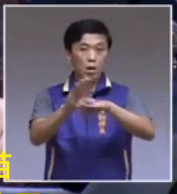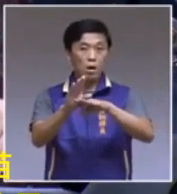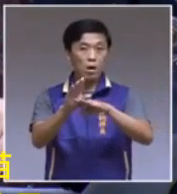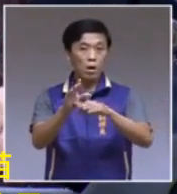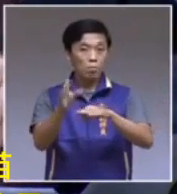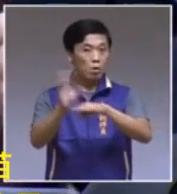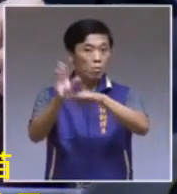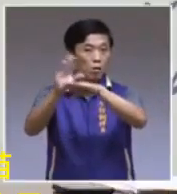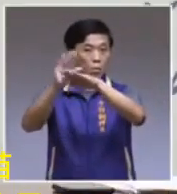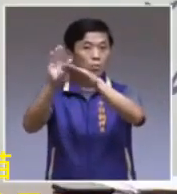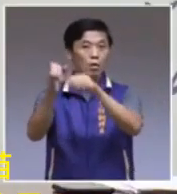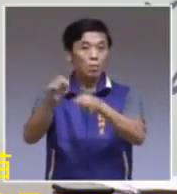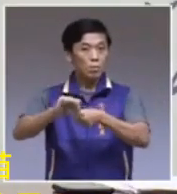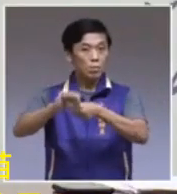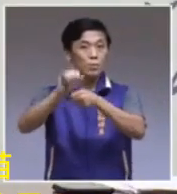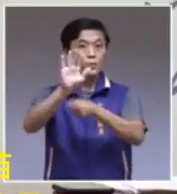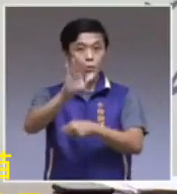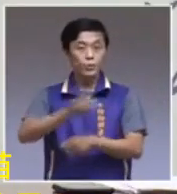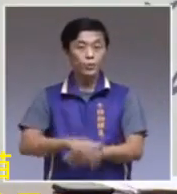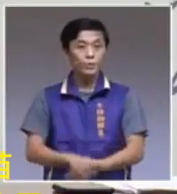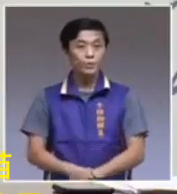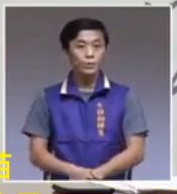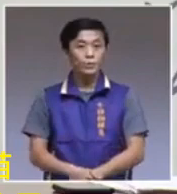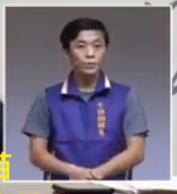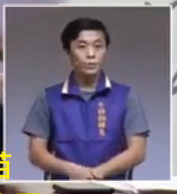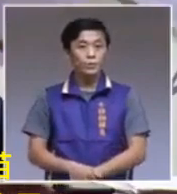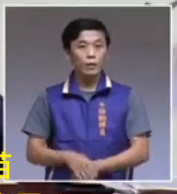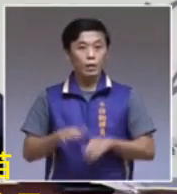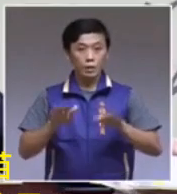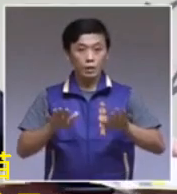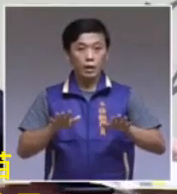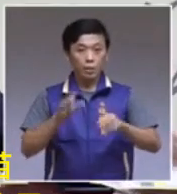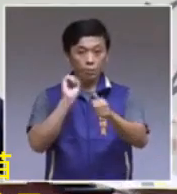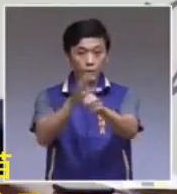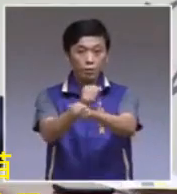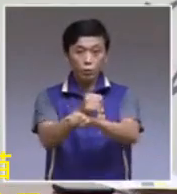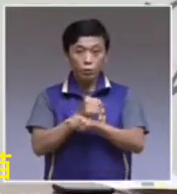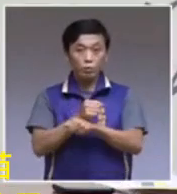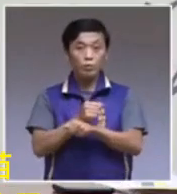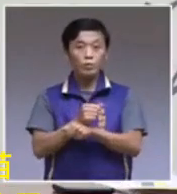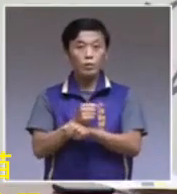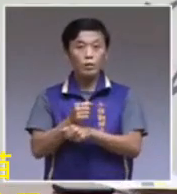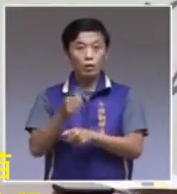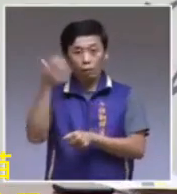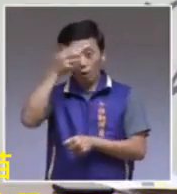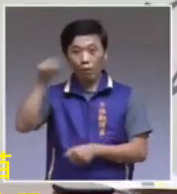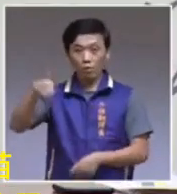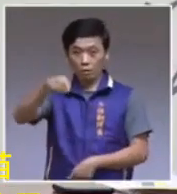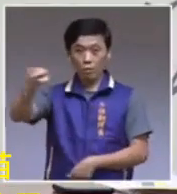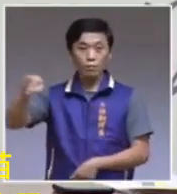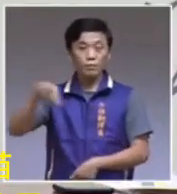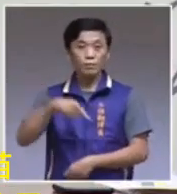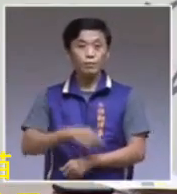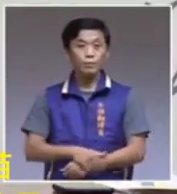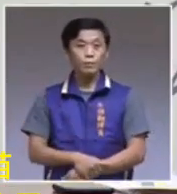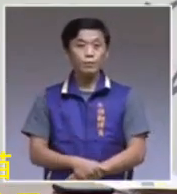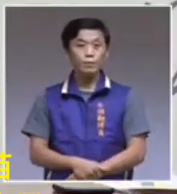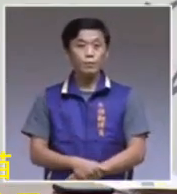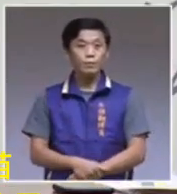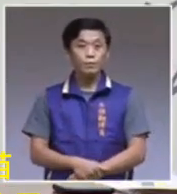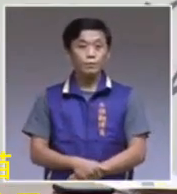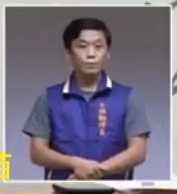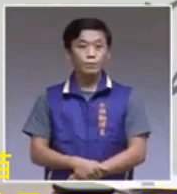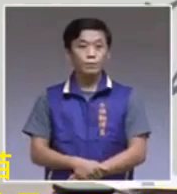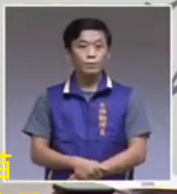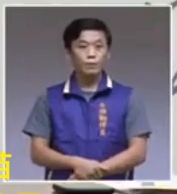长。所以这一边特别提醒我们比较高龄的市民朋友，那真